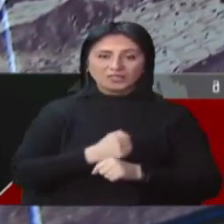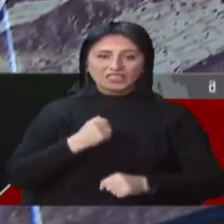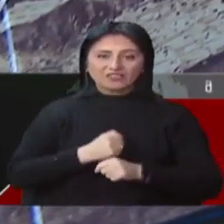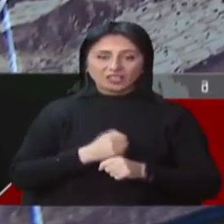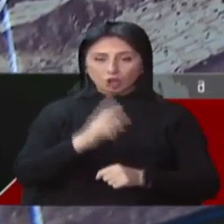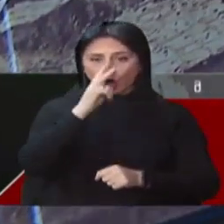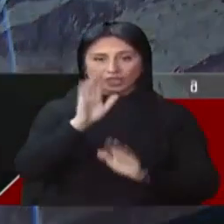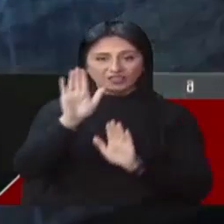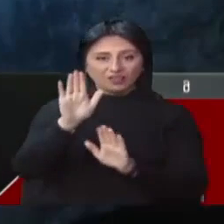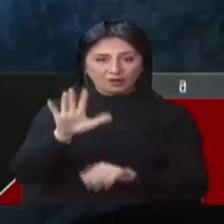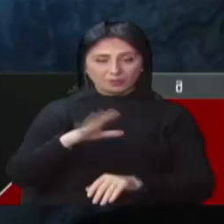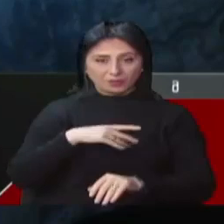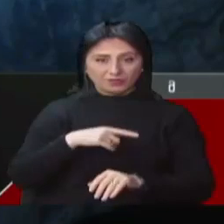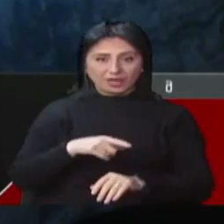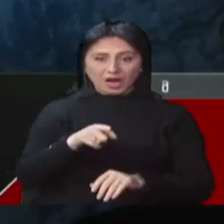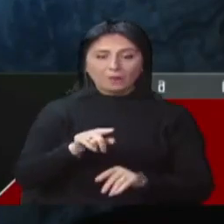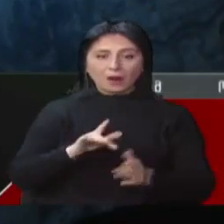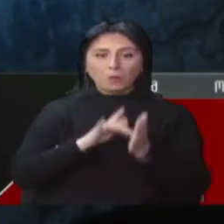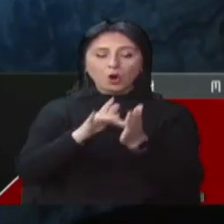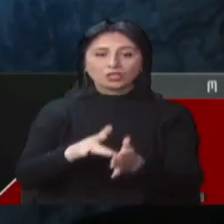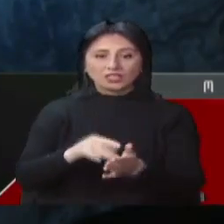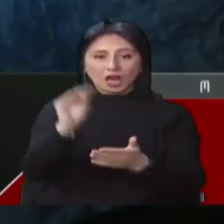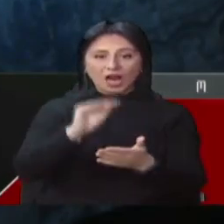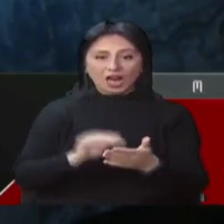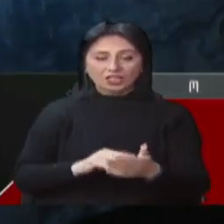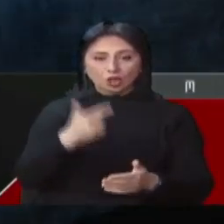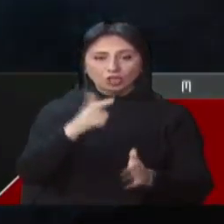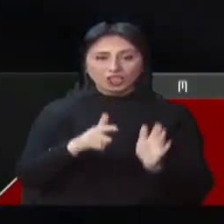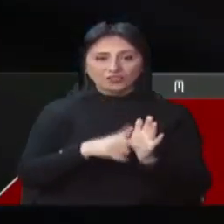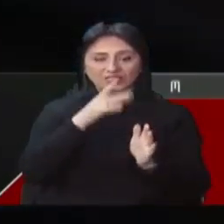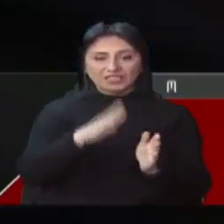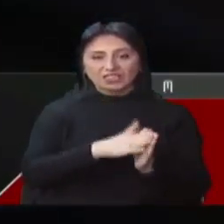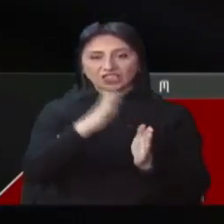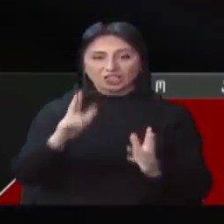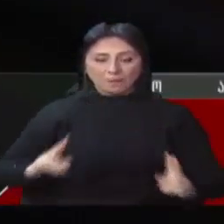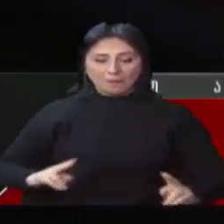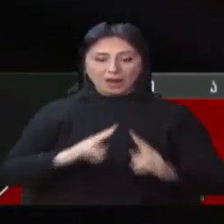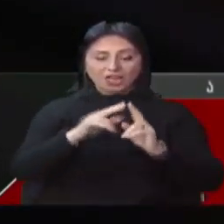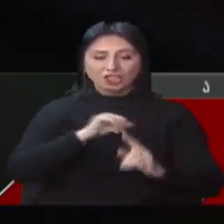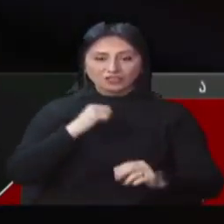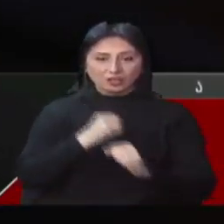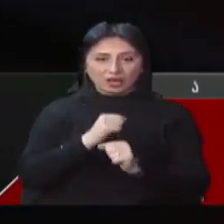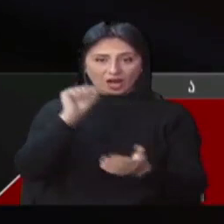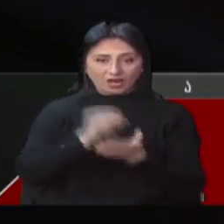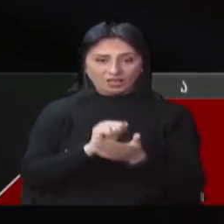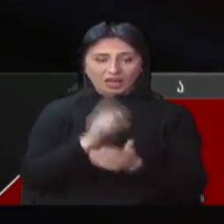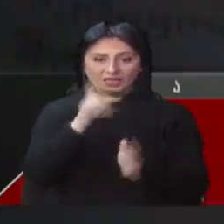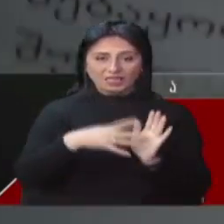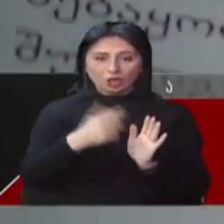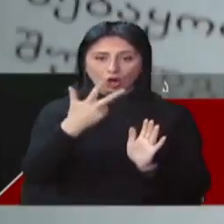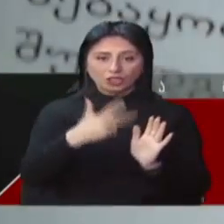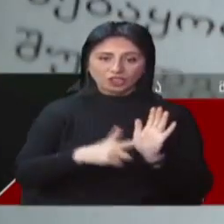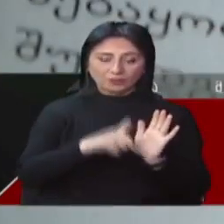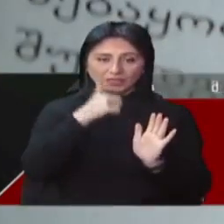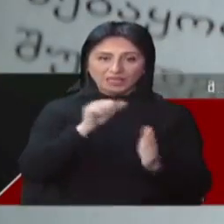მისი ორთვიანი მოგზაურობა. ამ მოგზაურობის აღწერილობა 27 წლის შემდეგ პარიზში თავად გამოაქვეყნა.